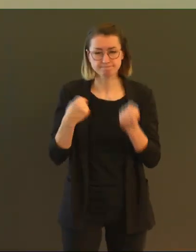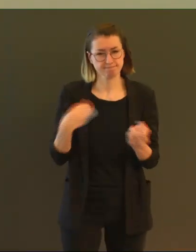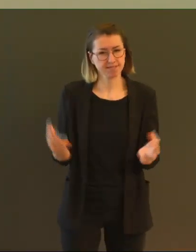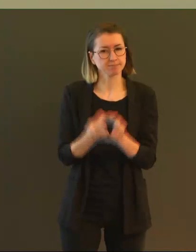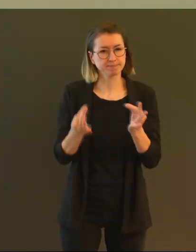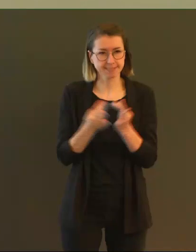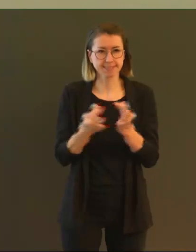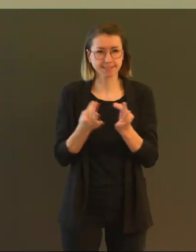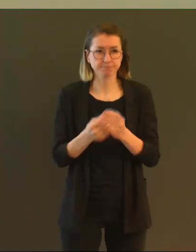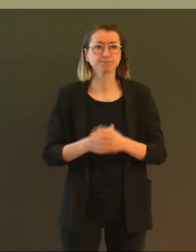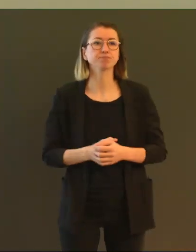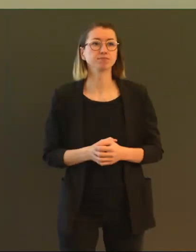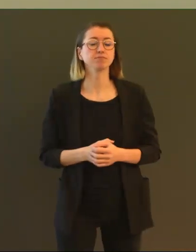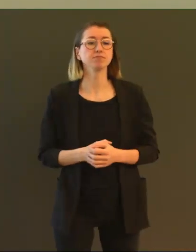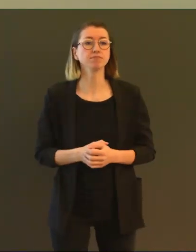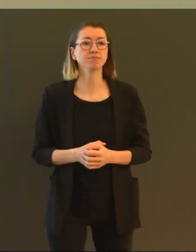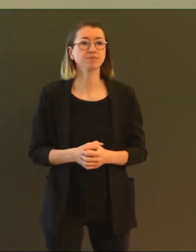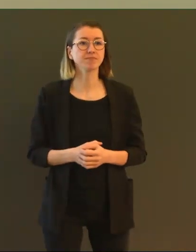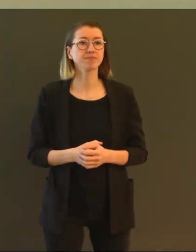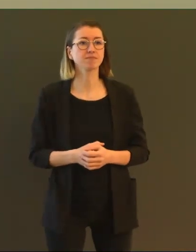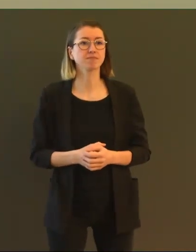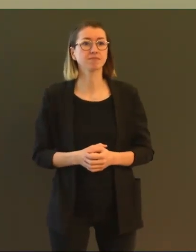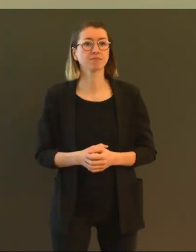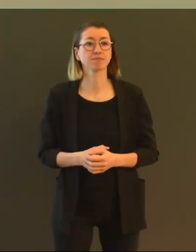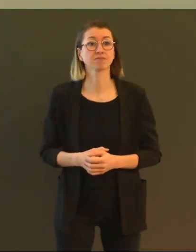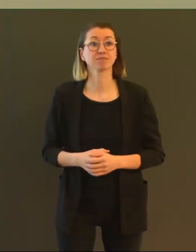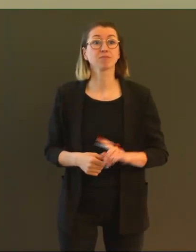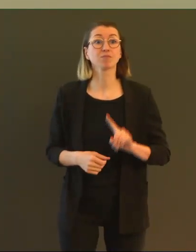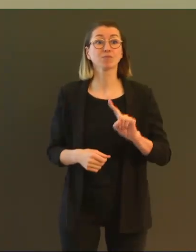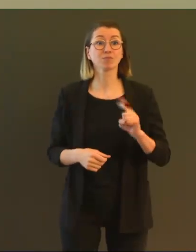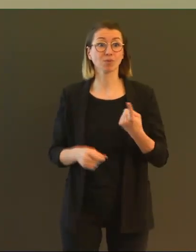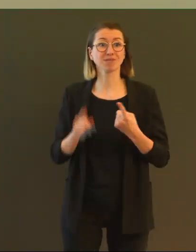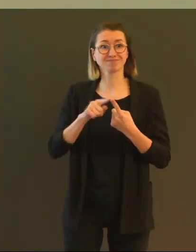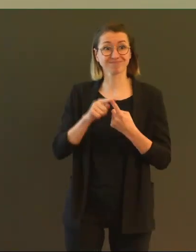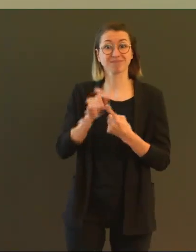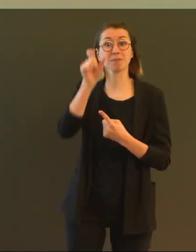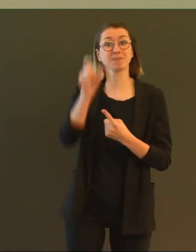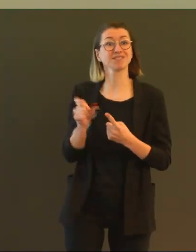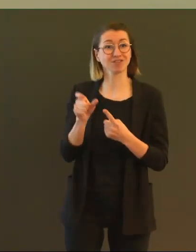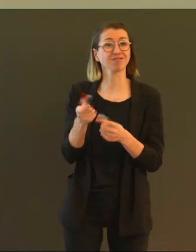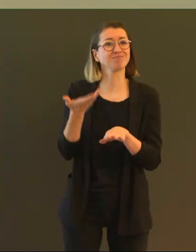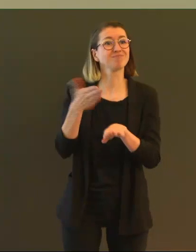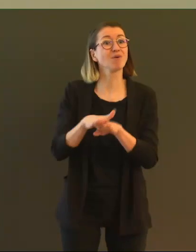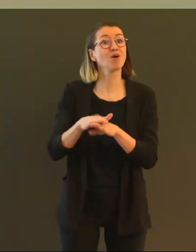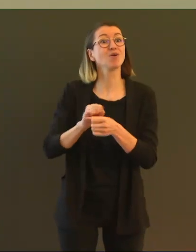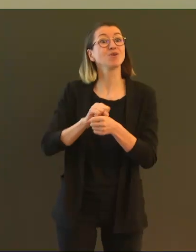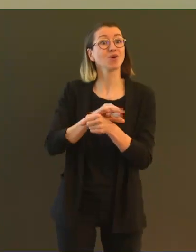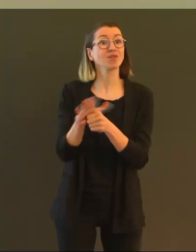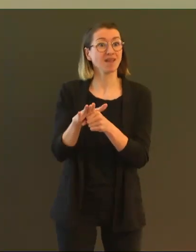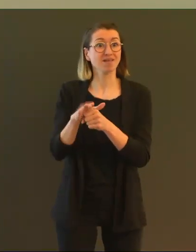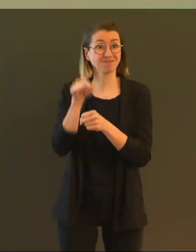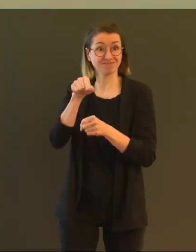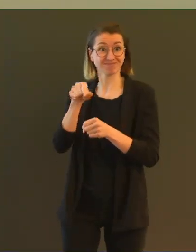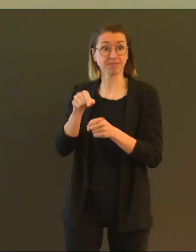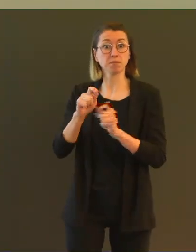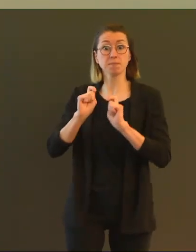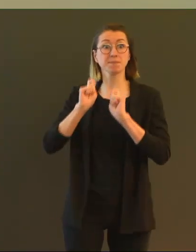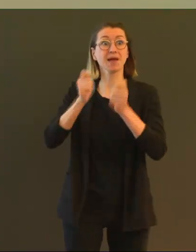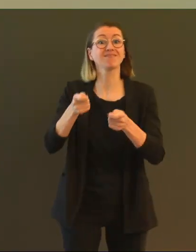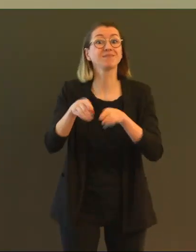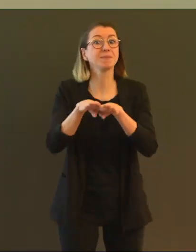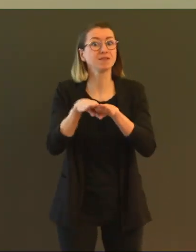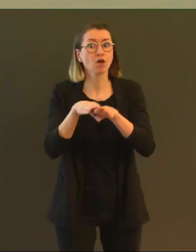de définir un cas de décès Covid positif n'est pas le même selon les pays. En effet, dans certains